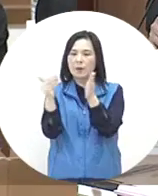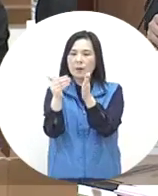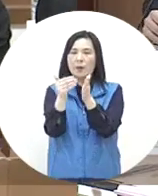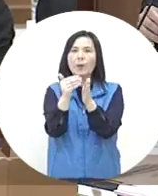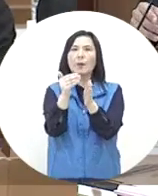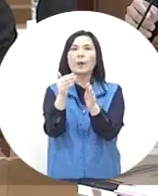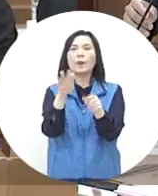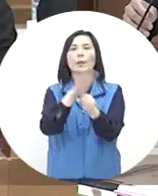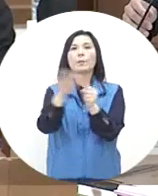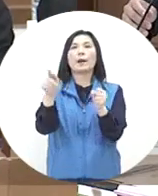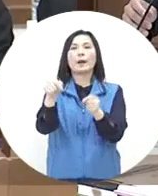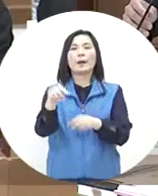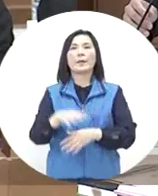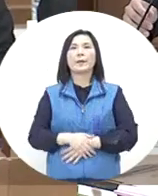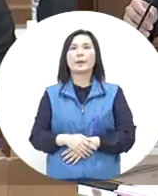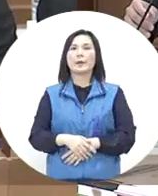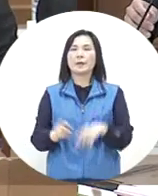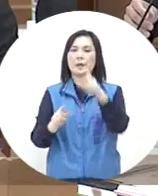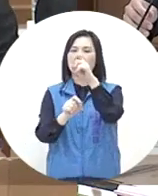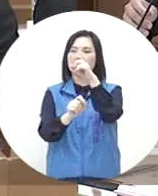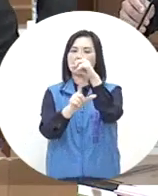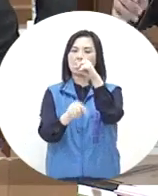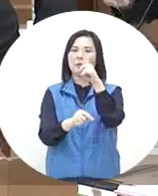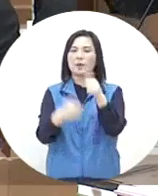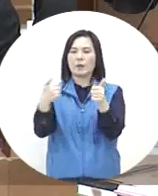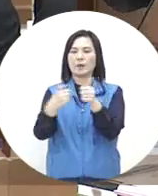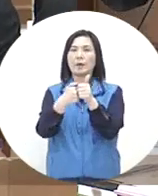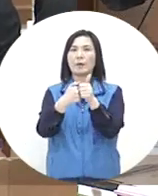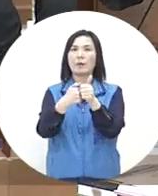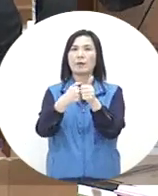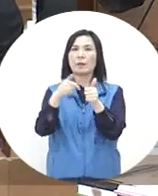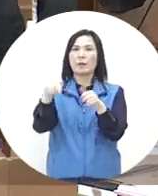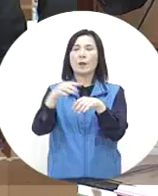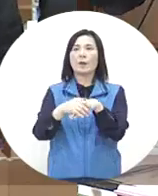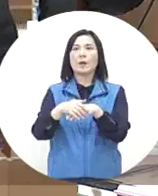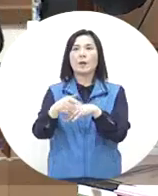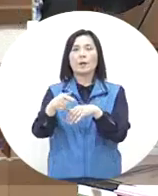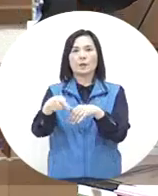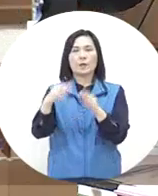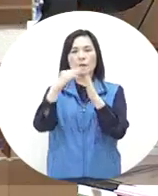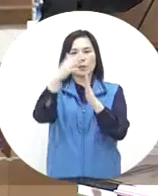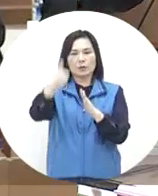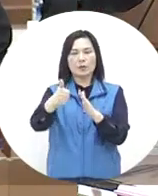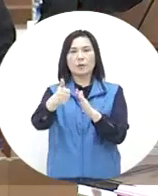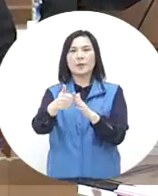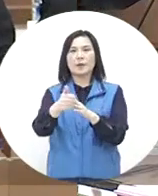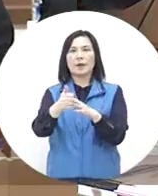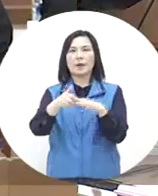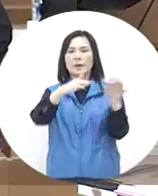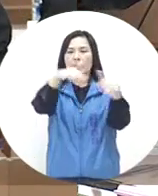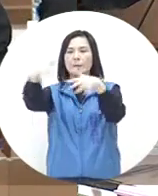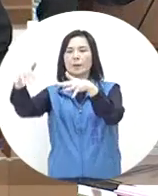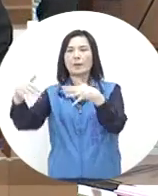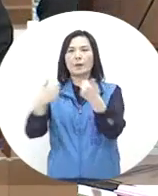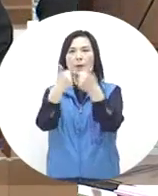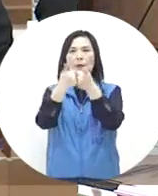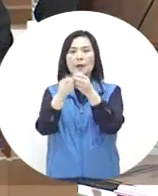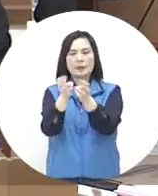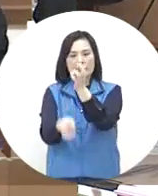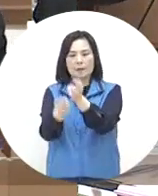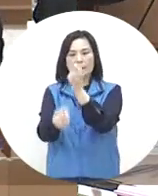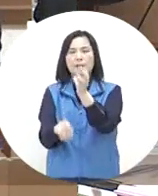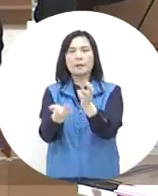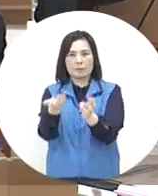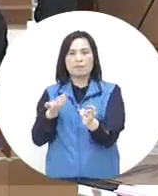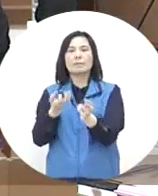概11月会找。副局长陈吉会来商谈后续怎么移回来。 所以副局长陈吉 不是先细节要先谈， 先谈